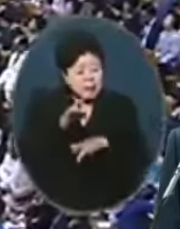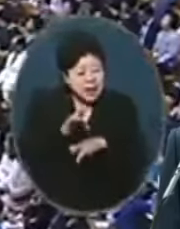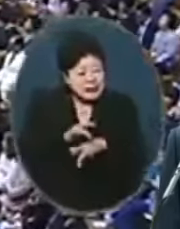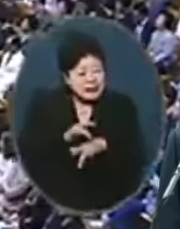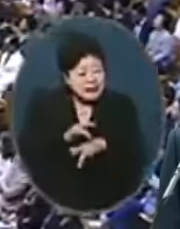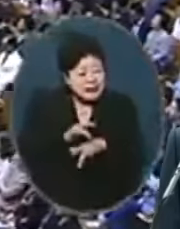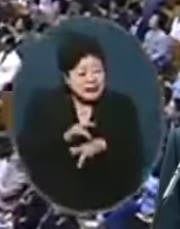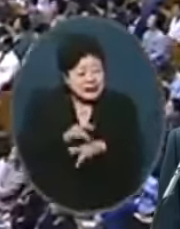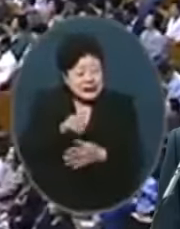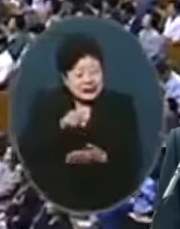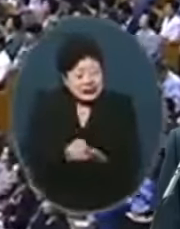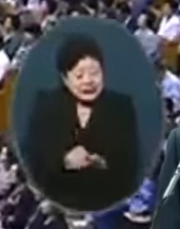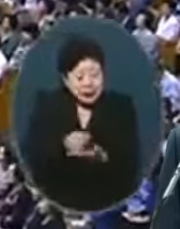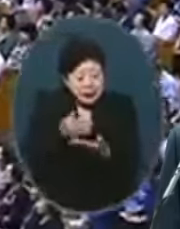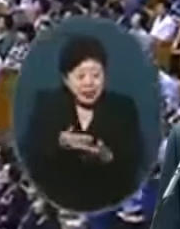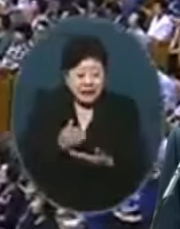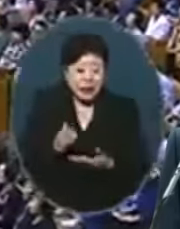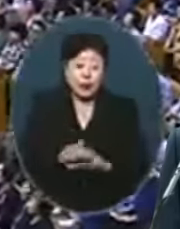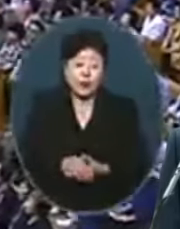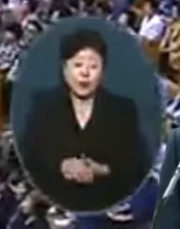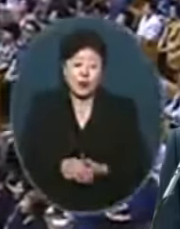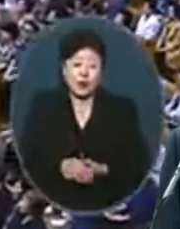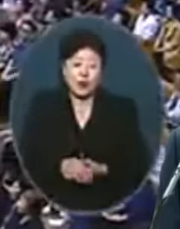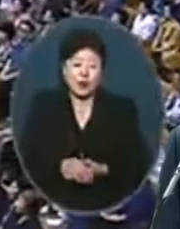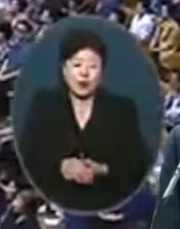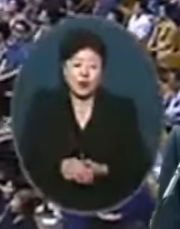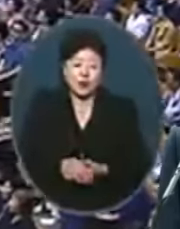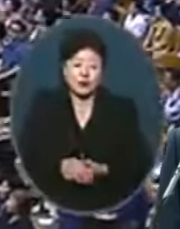마귀의 지배를 받을 수밖에 없는 것입니다.